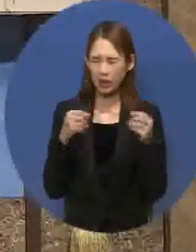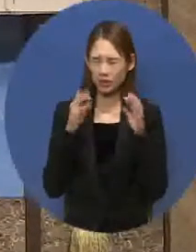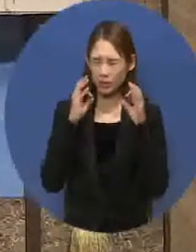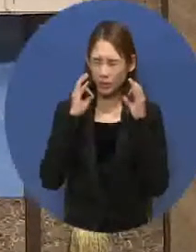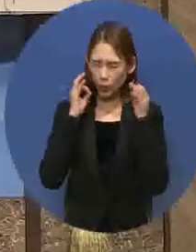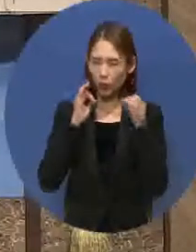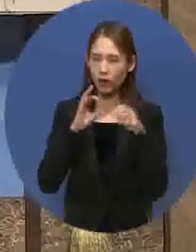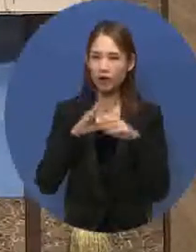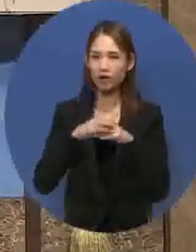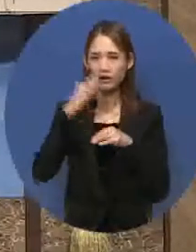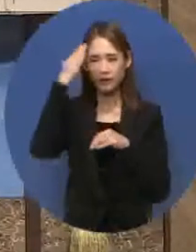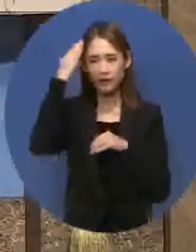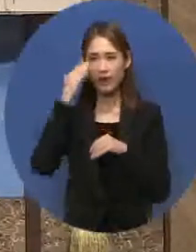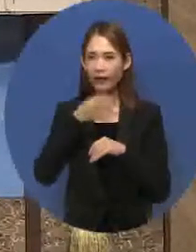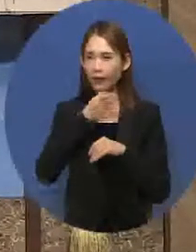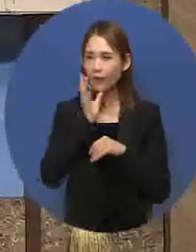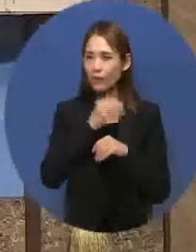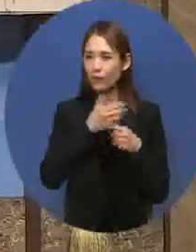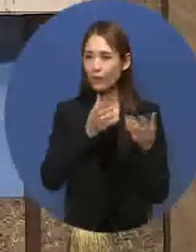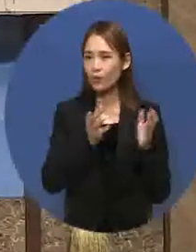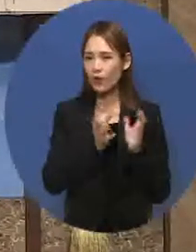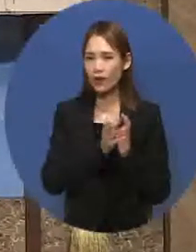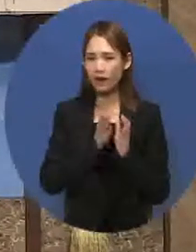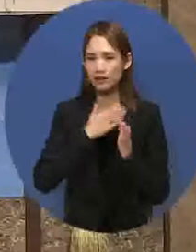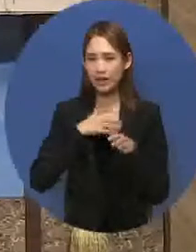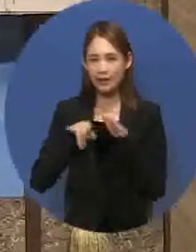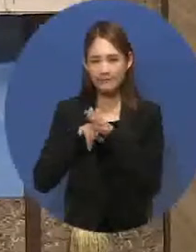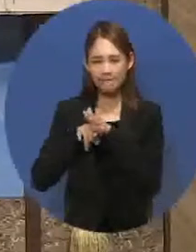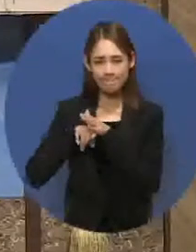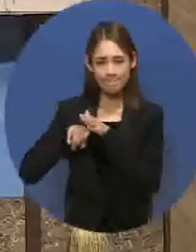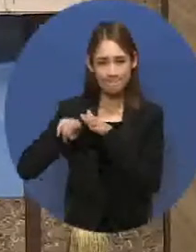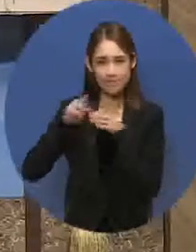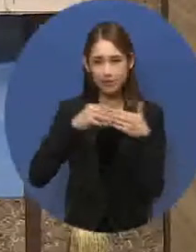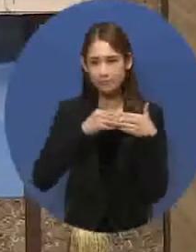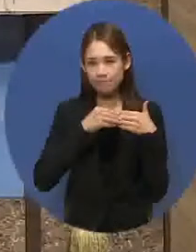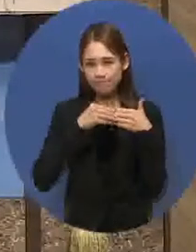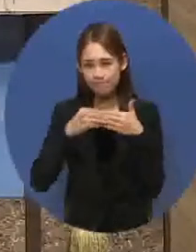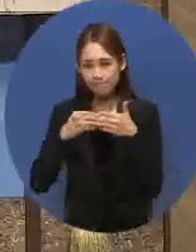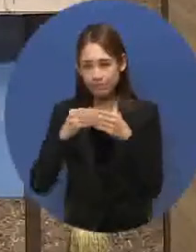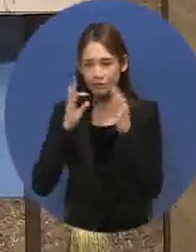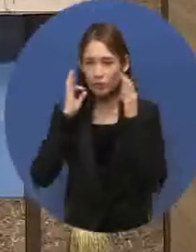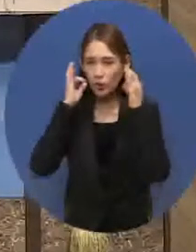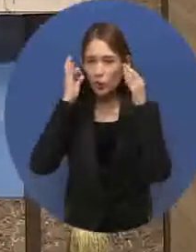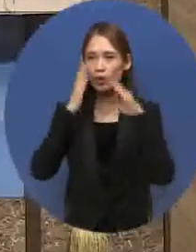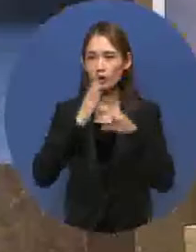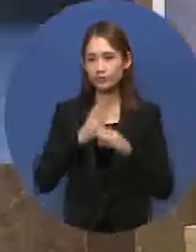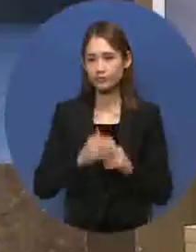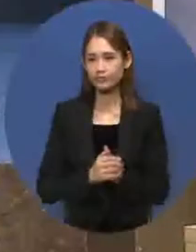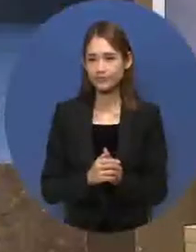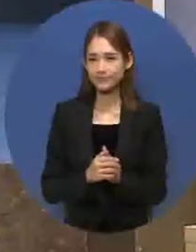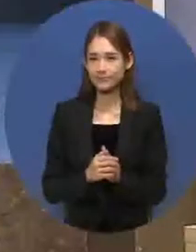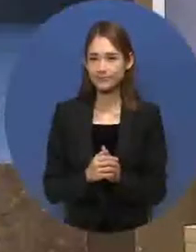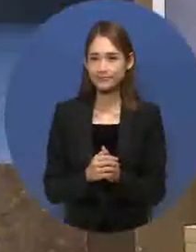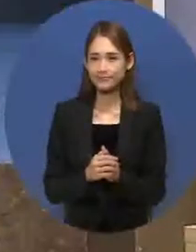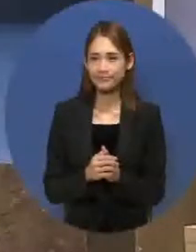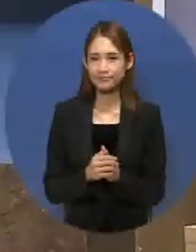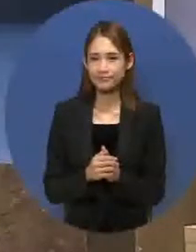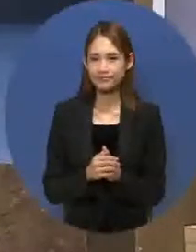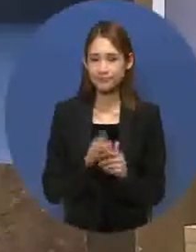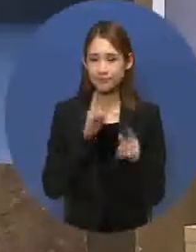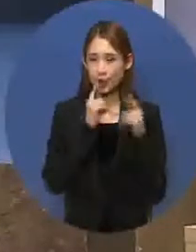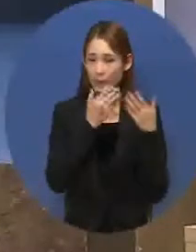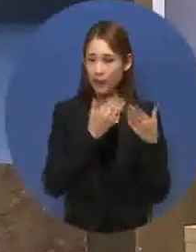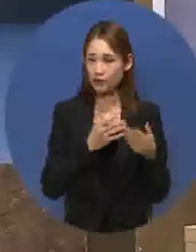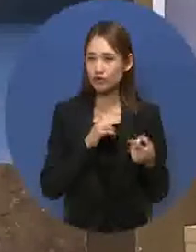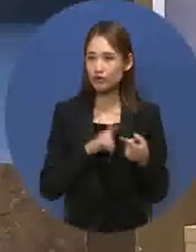노력을 대한노인회가 하고 제가 앞장서서 그 일을 해내려고 합니다. 네. 이제 말씀해